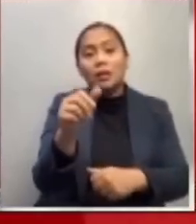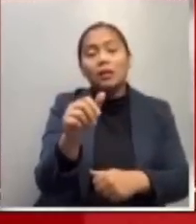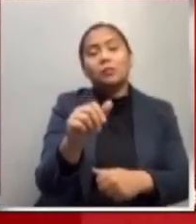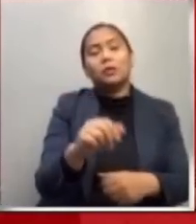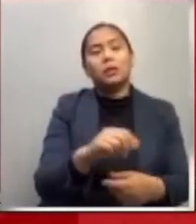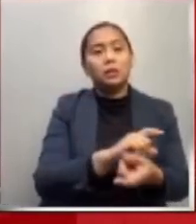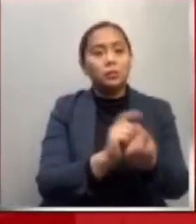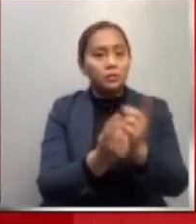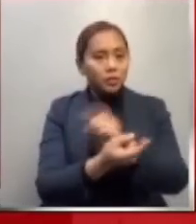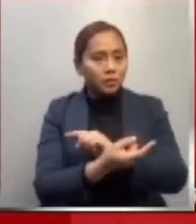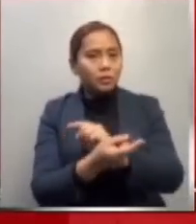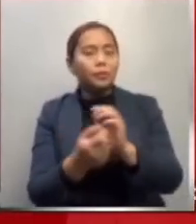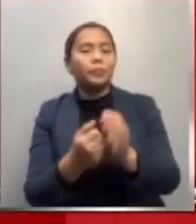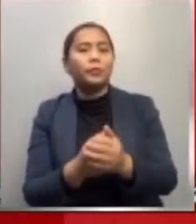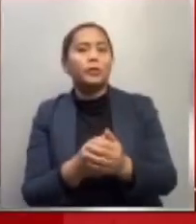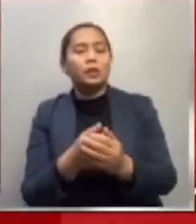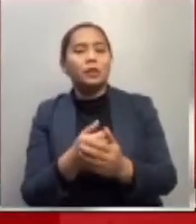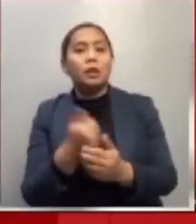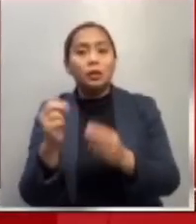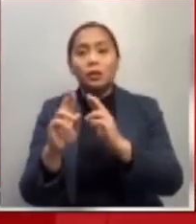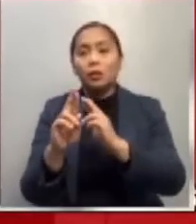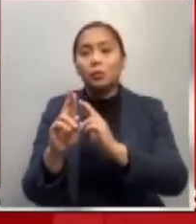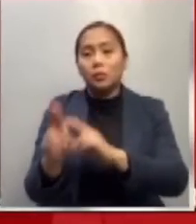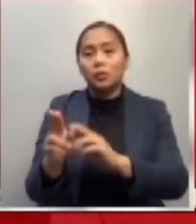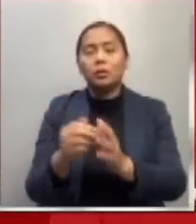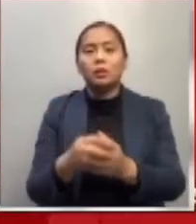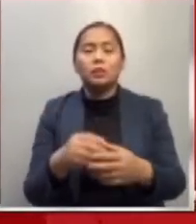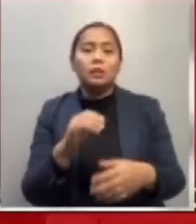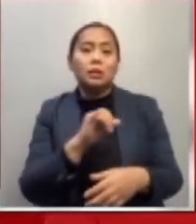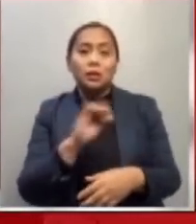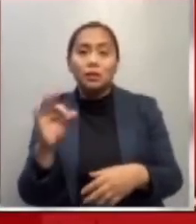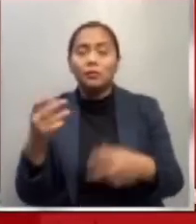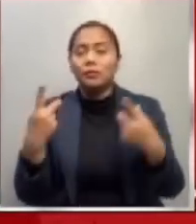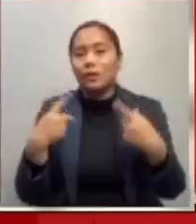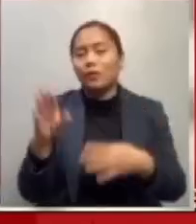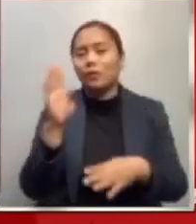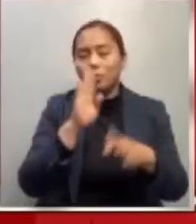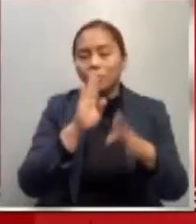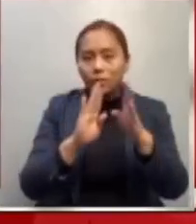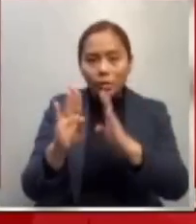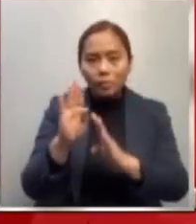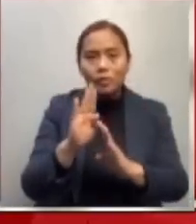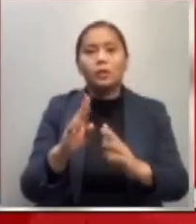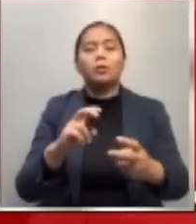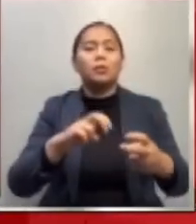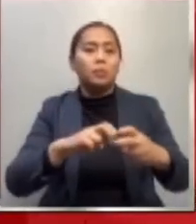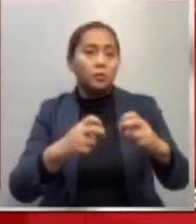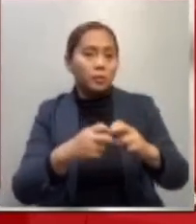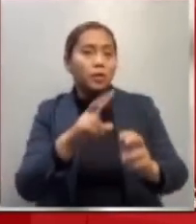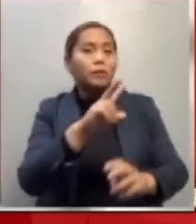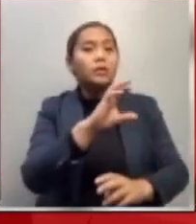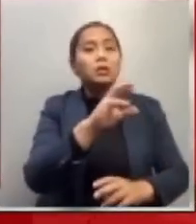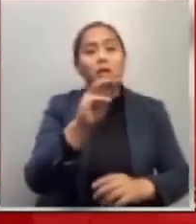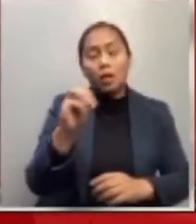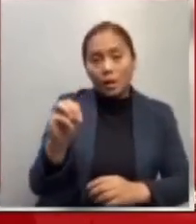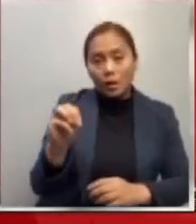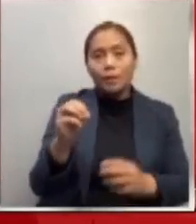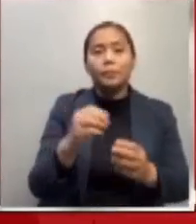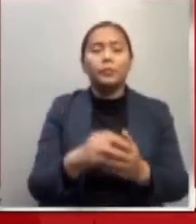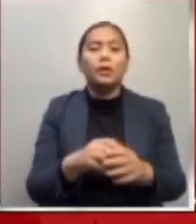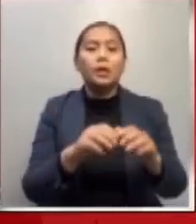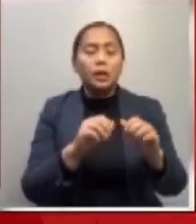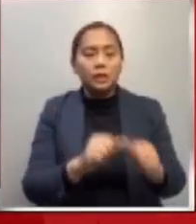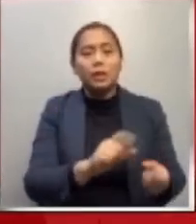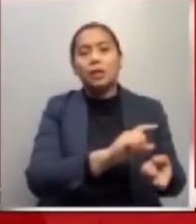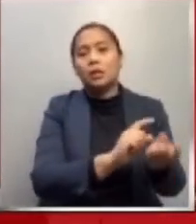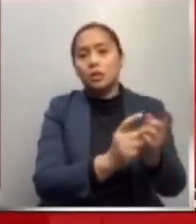Janko, sakaling magkaaberya at hindi talaga gumana ang VCM, pwedeng i-repair ito o palitan o pwedeng i-batch feed ang mga balota sa